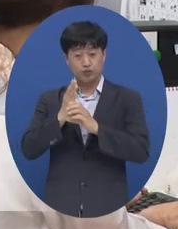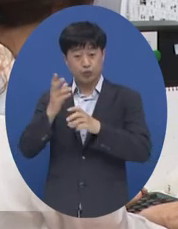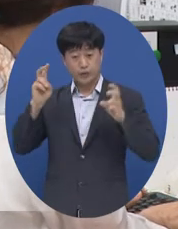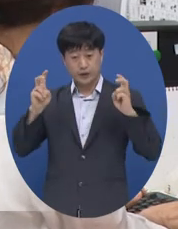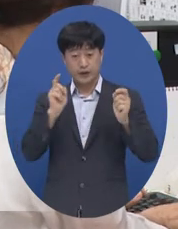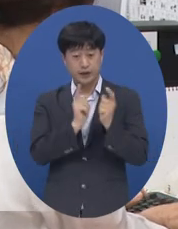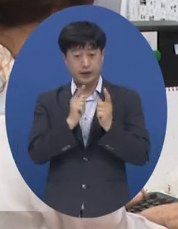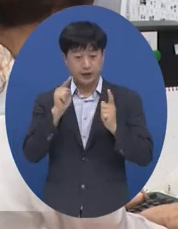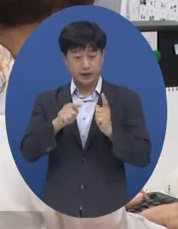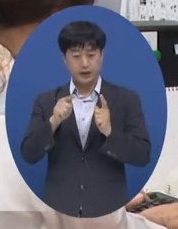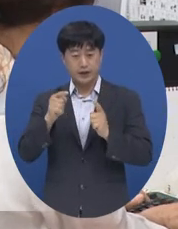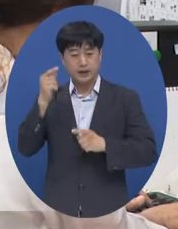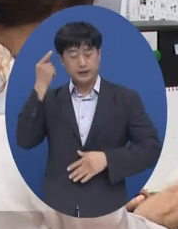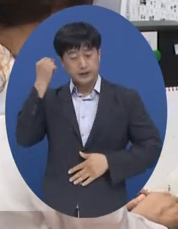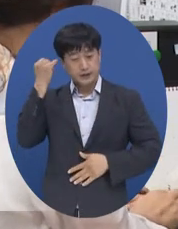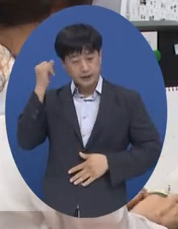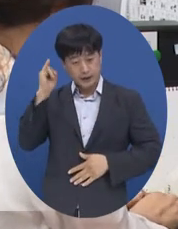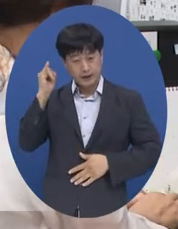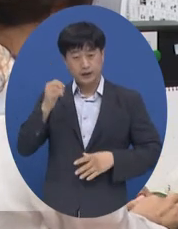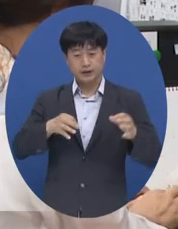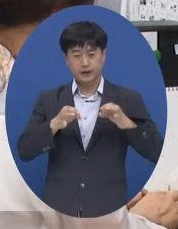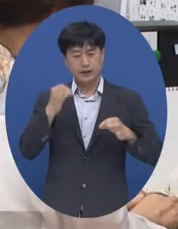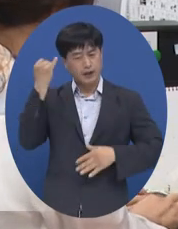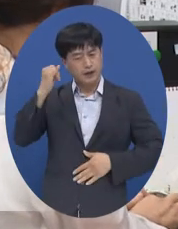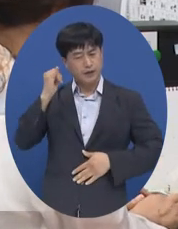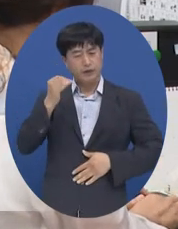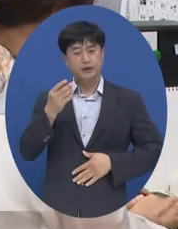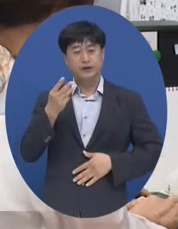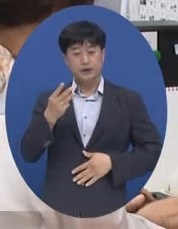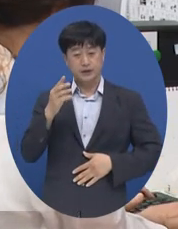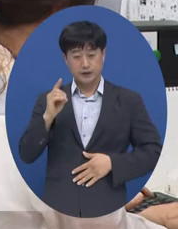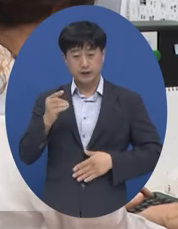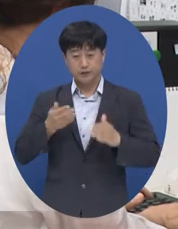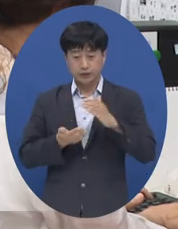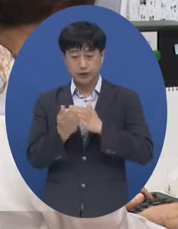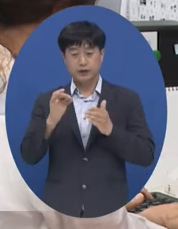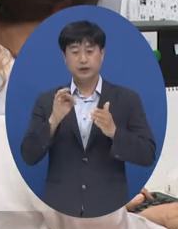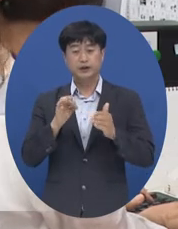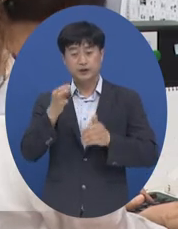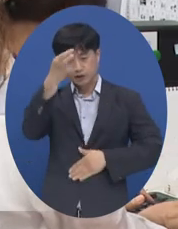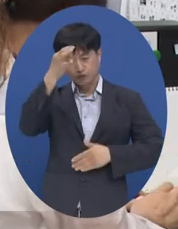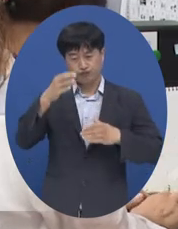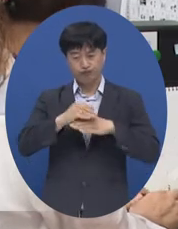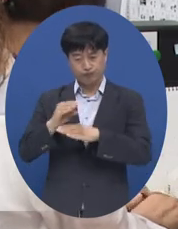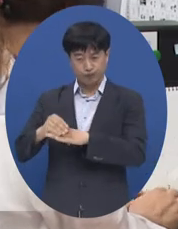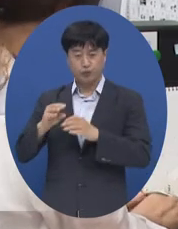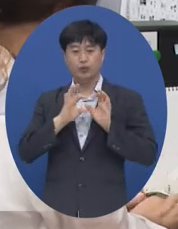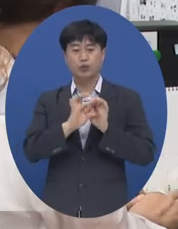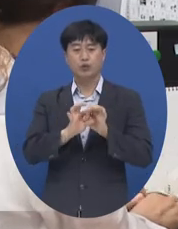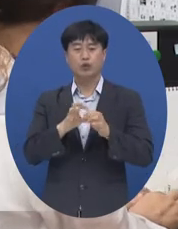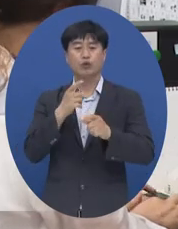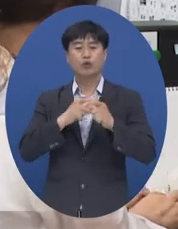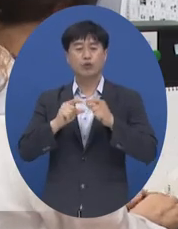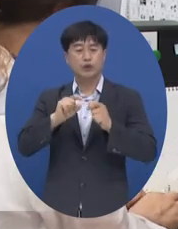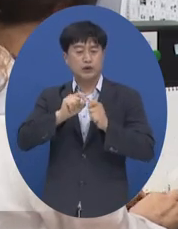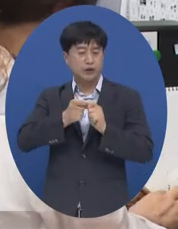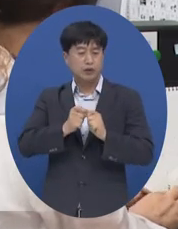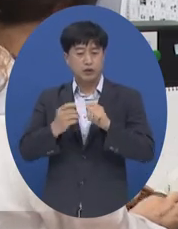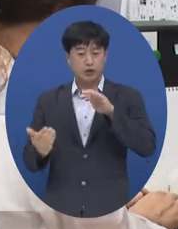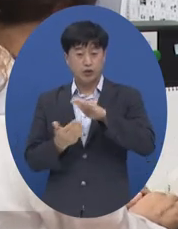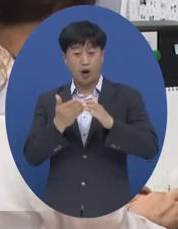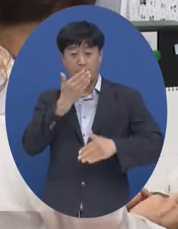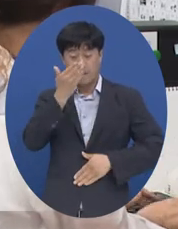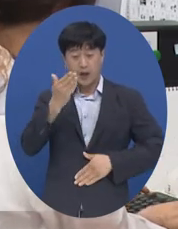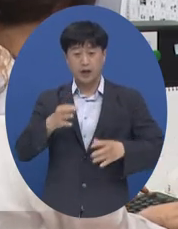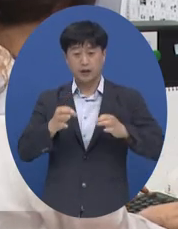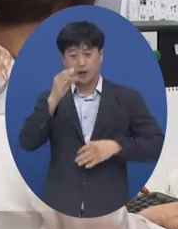창업자, 중소기업들 대상으로 창의적인 비즈니스 아이디어를 3D 프린팅 기술과 접목을 통해서 보다 구체적이고